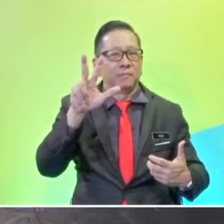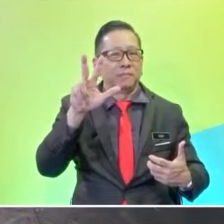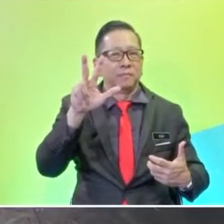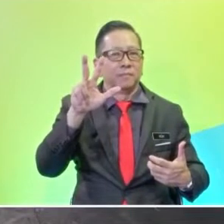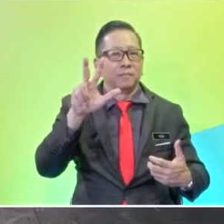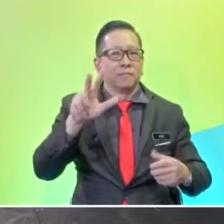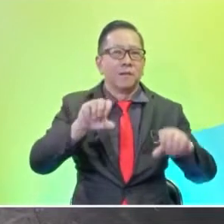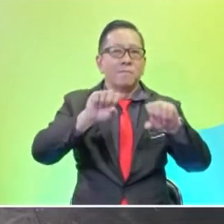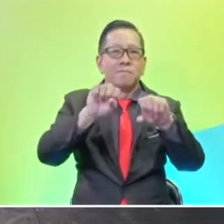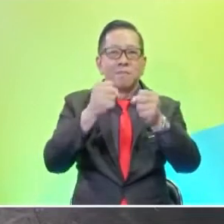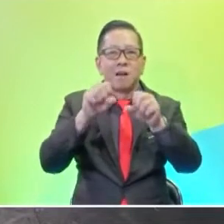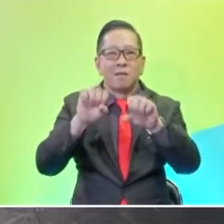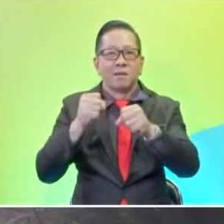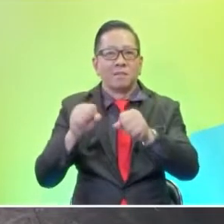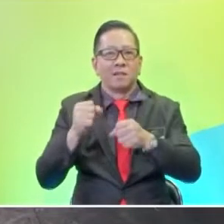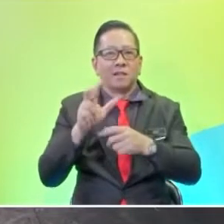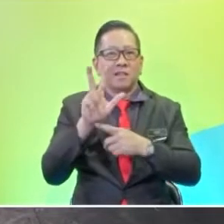patahkan tiga